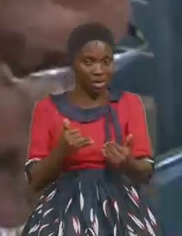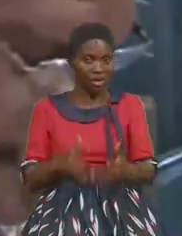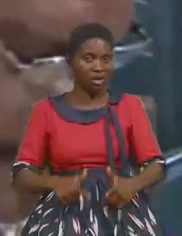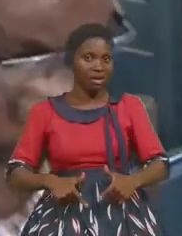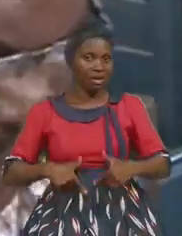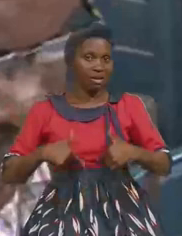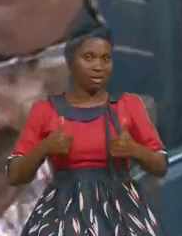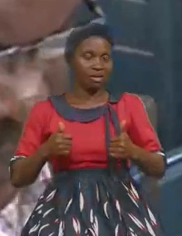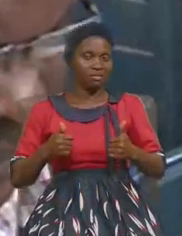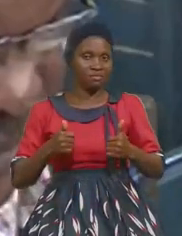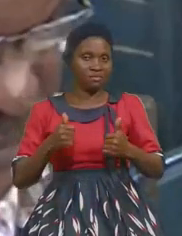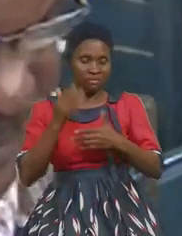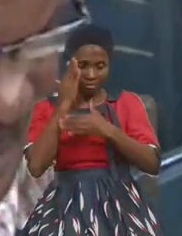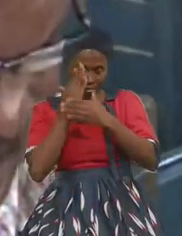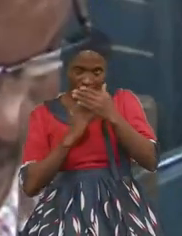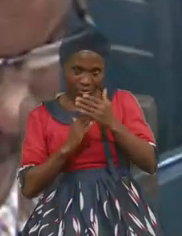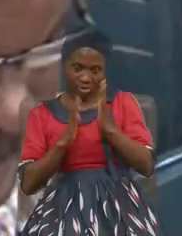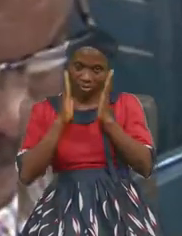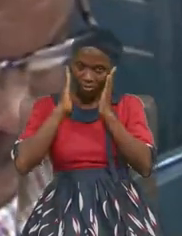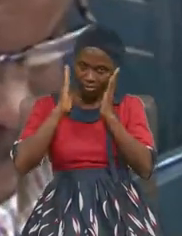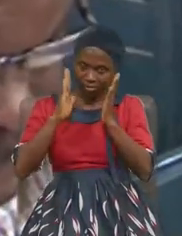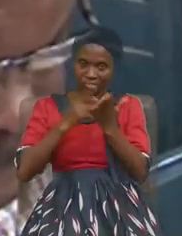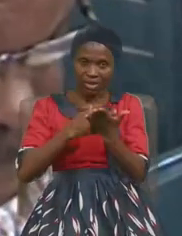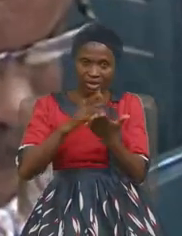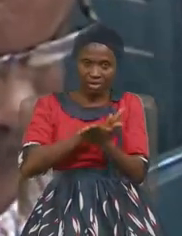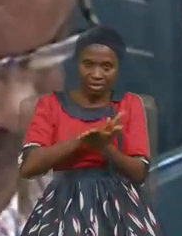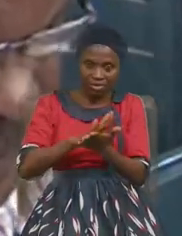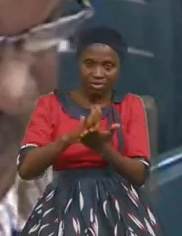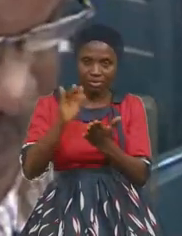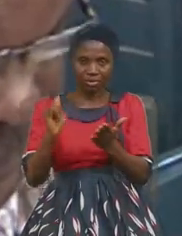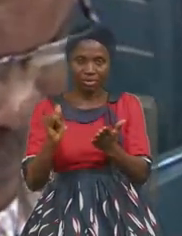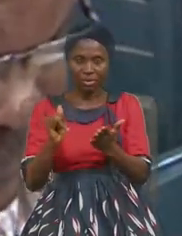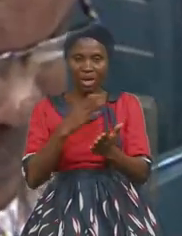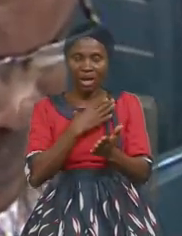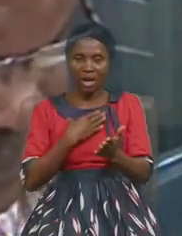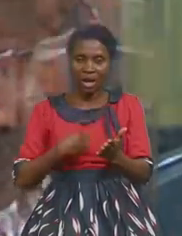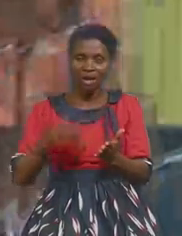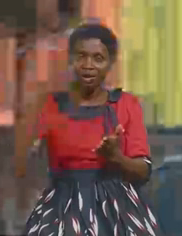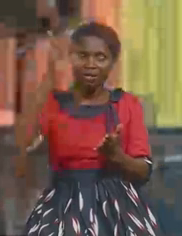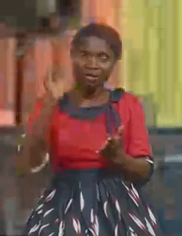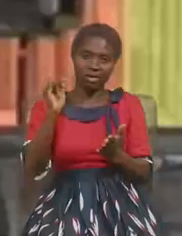selon comment, la sagesse ensuite, la justice, et troisièmement comment,